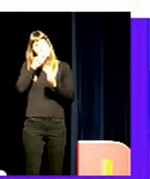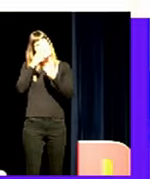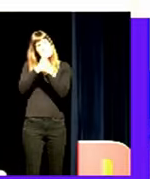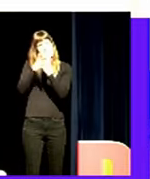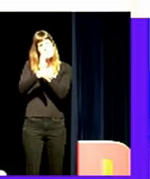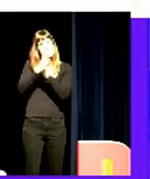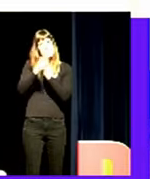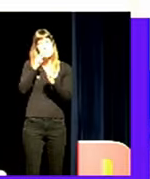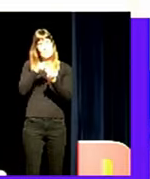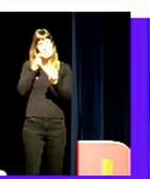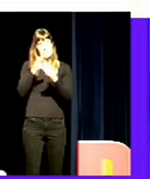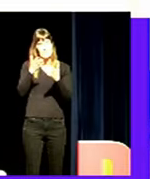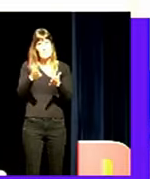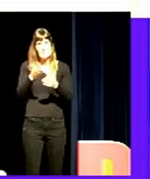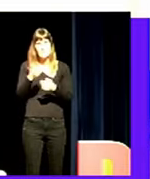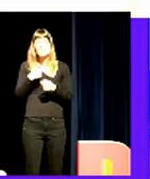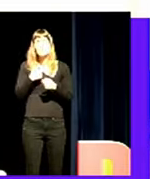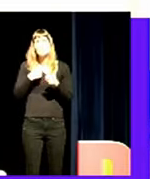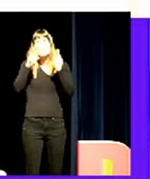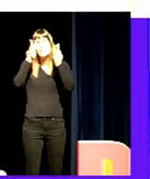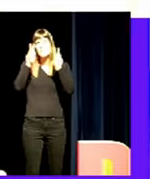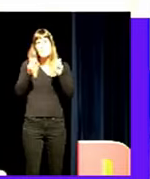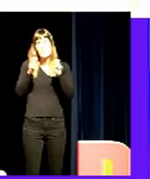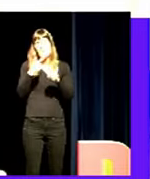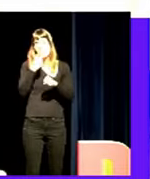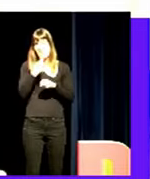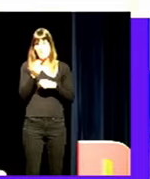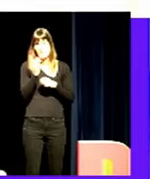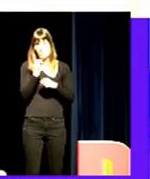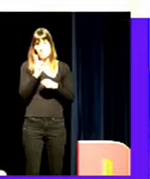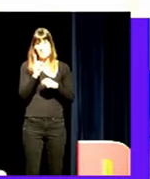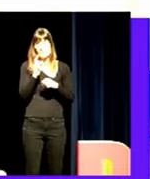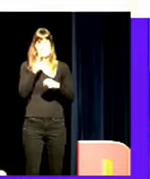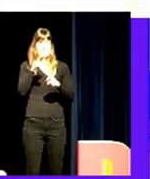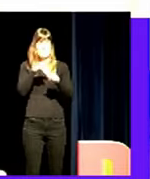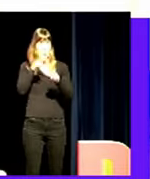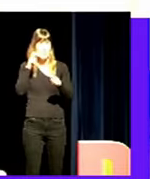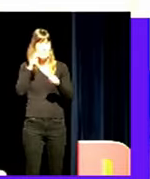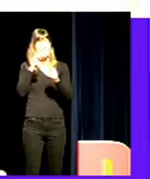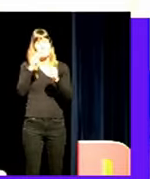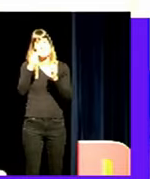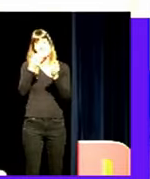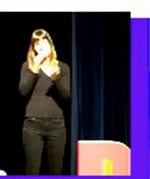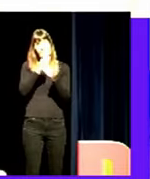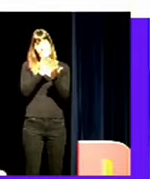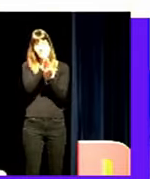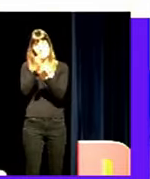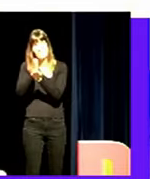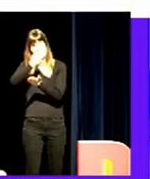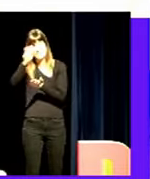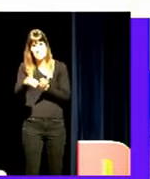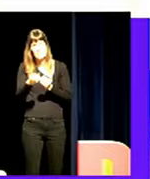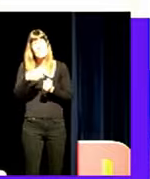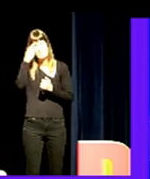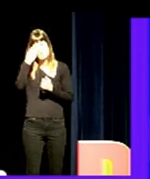da, tokatu egin zaidan gaia, ez da, erraza, eta euska, nire egin, eta badaki, eta kontzientzia nahi, zer